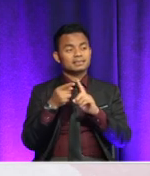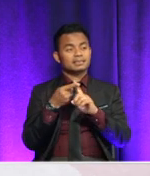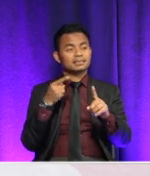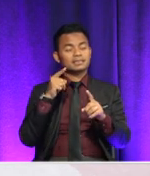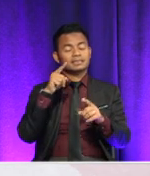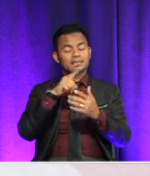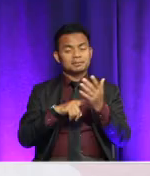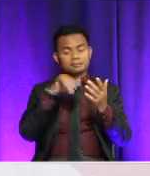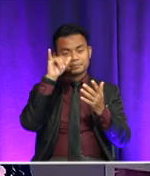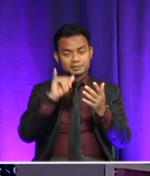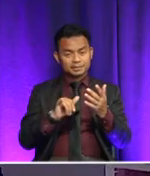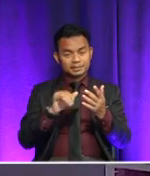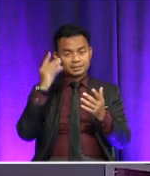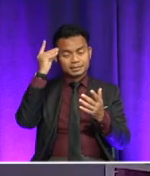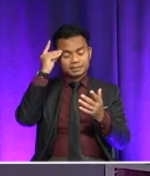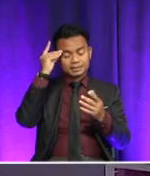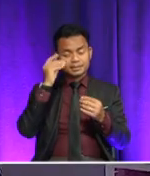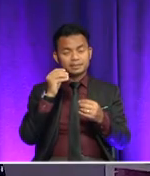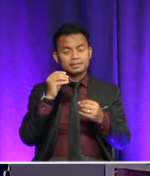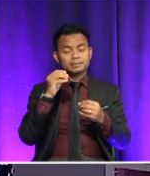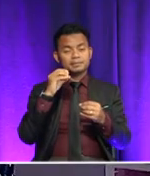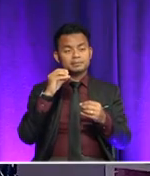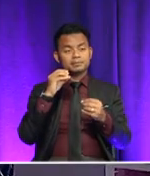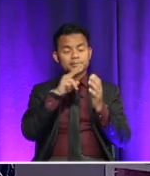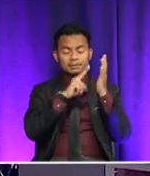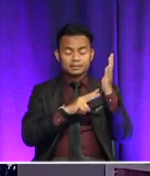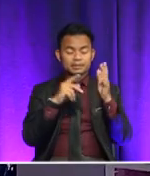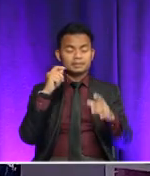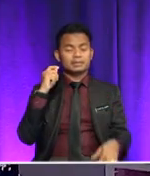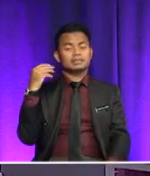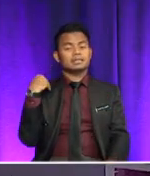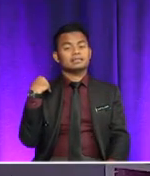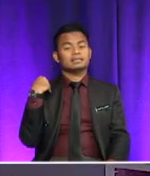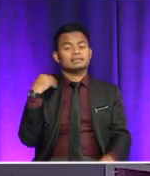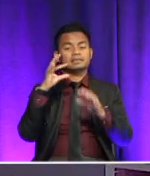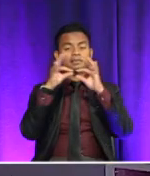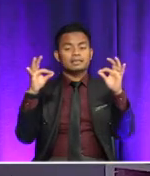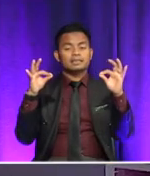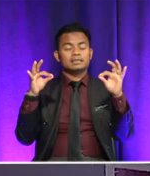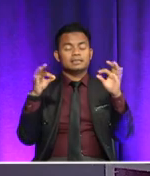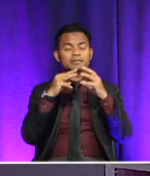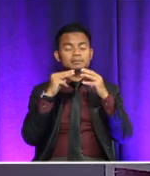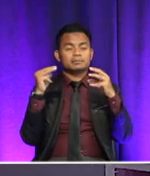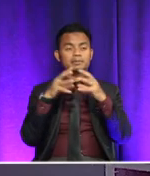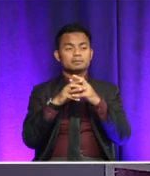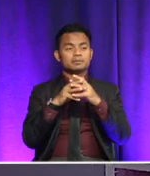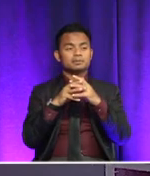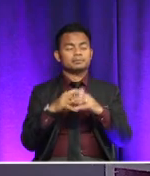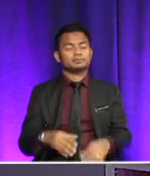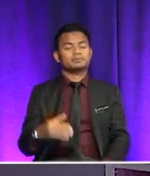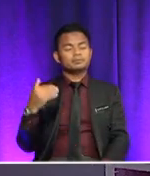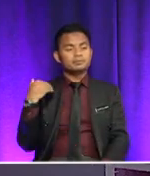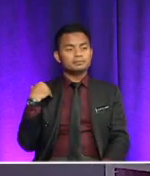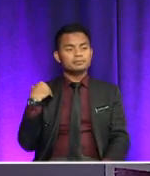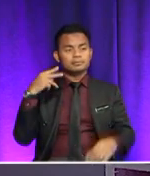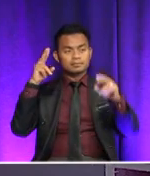bacakan tadi memang terdapat ayat majemuk dan kalau ditengok di sini yaitu ada kayak topik yaitu